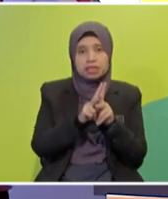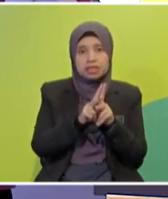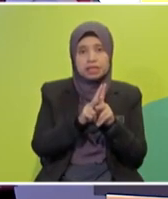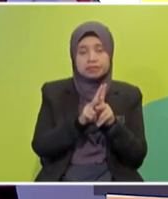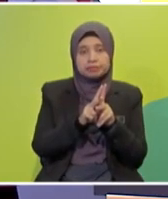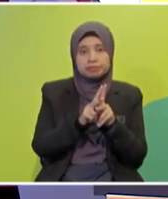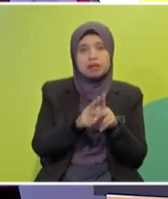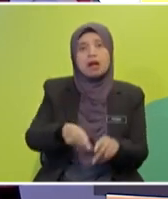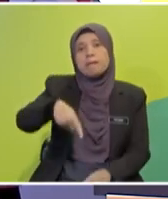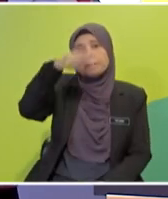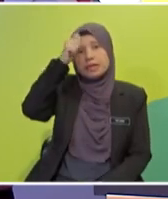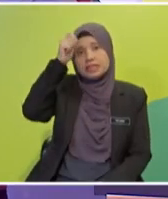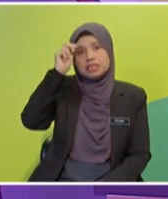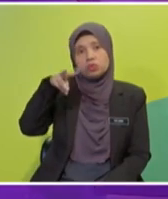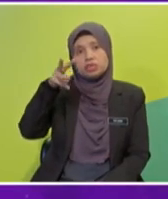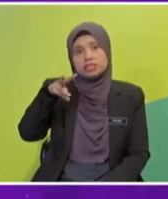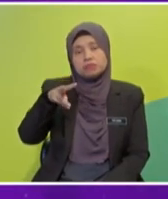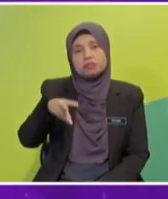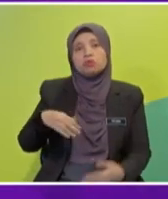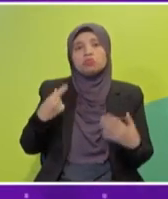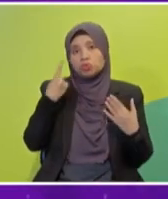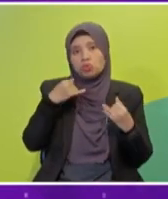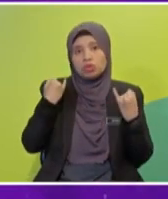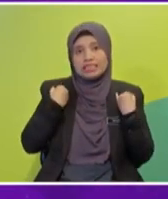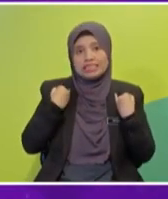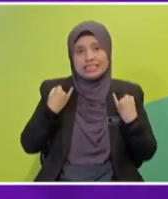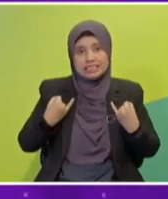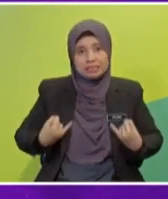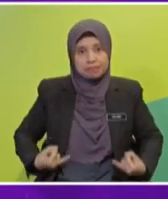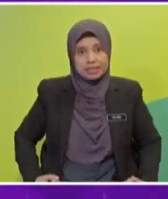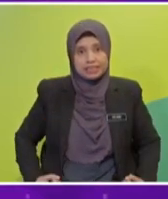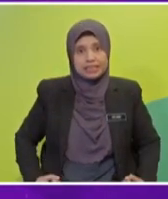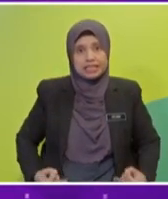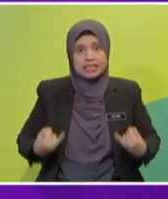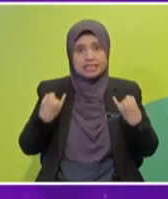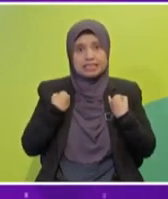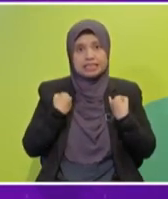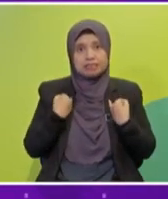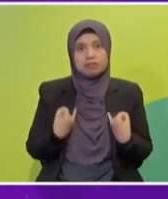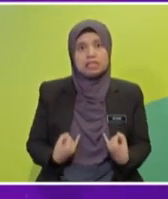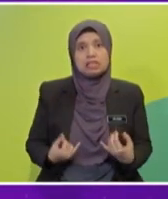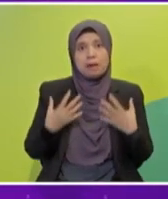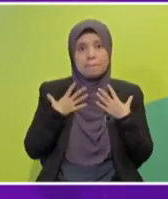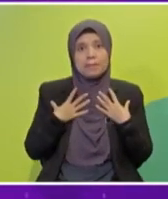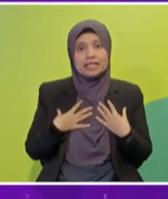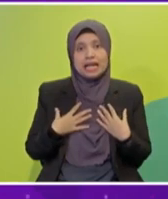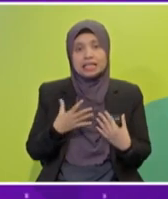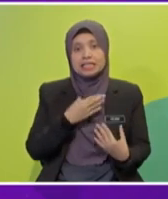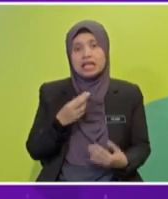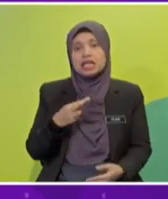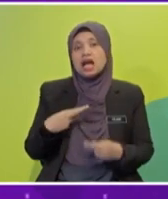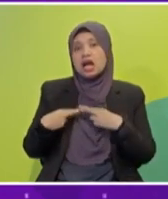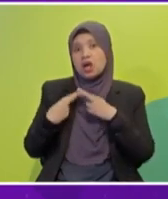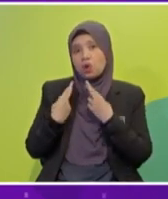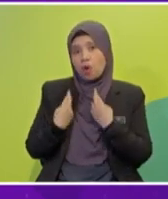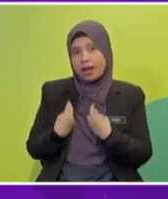daripada jasmani ada 2 bahagian, iaitu dari sudut jasmani dan rohani.